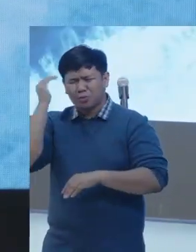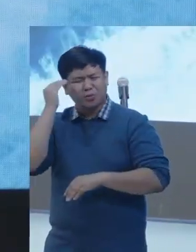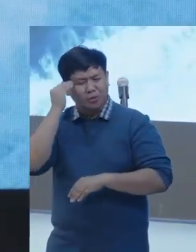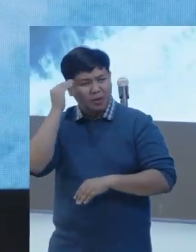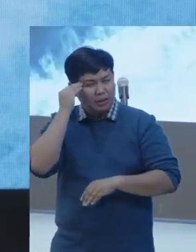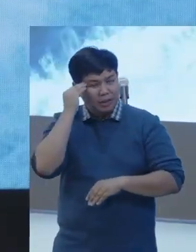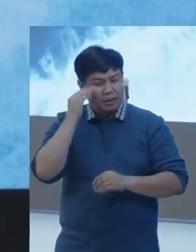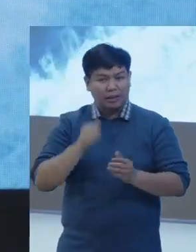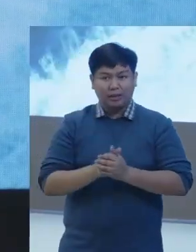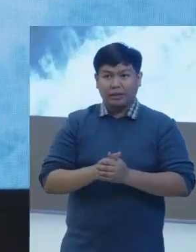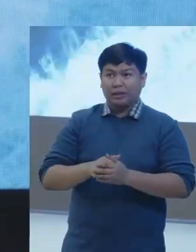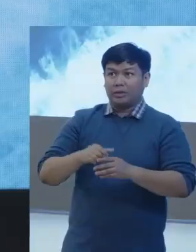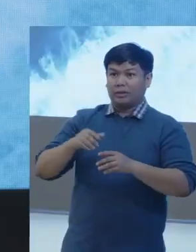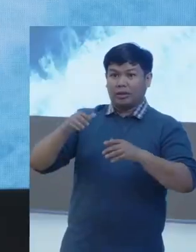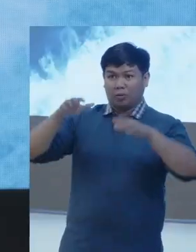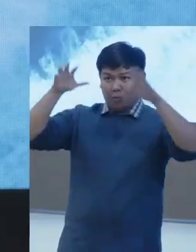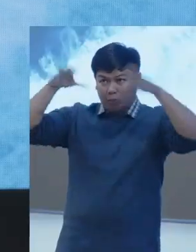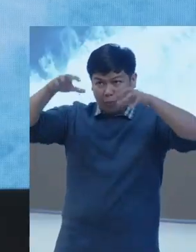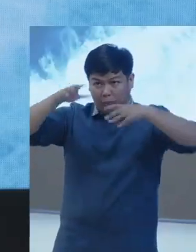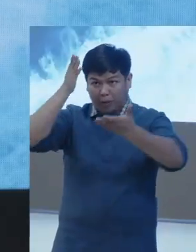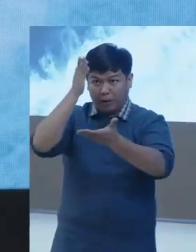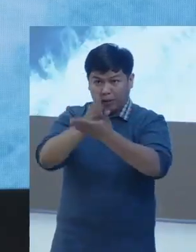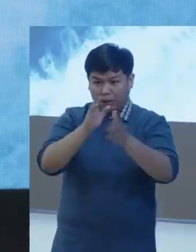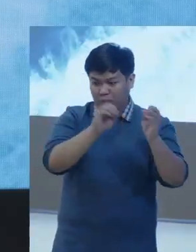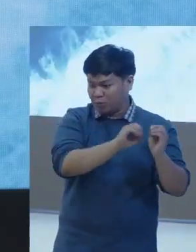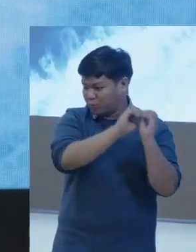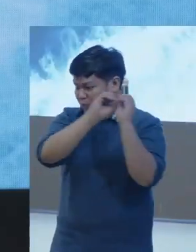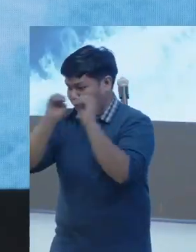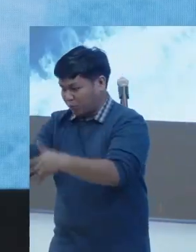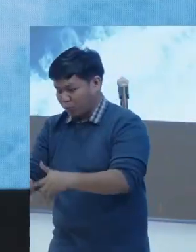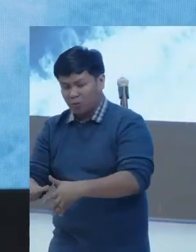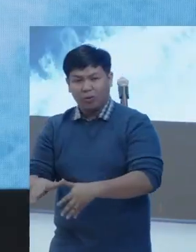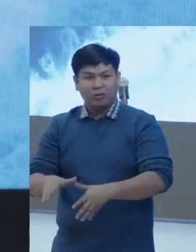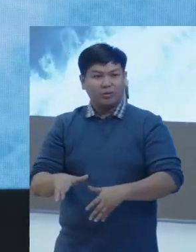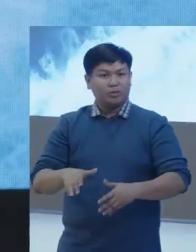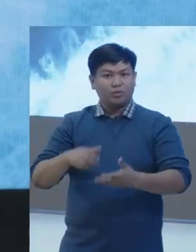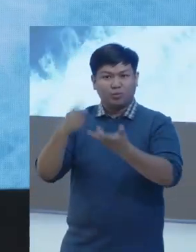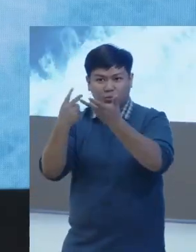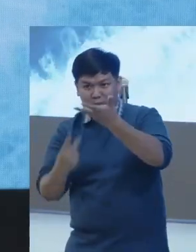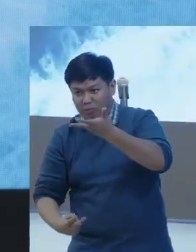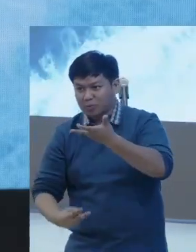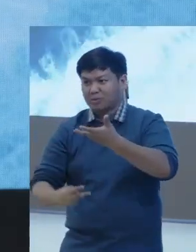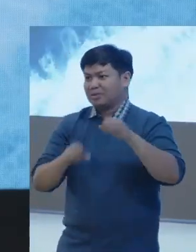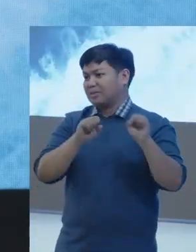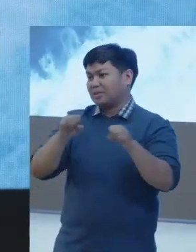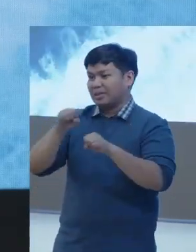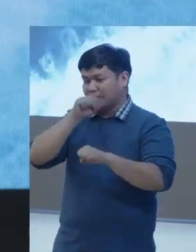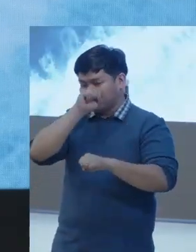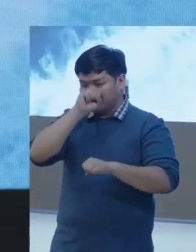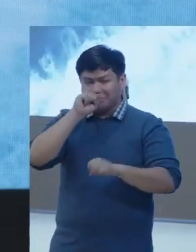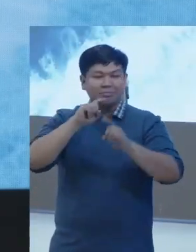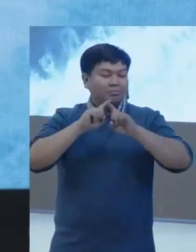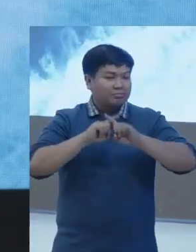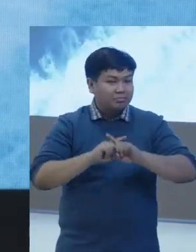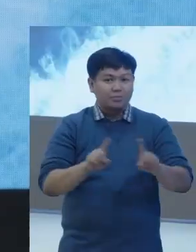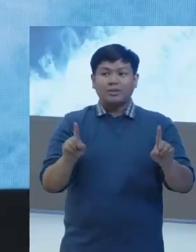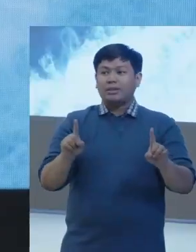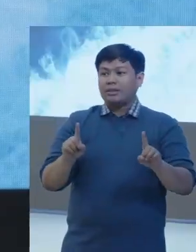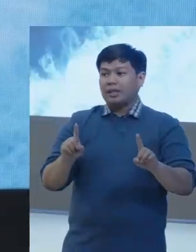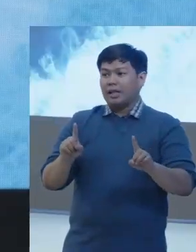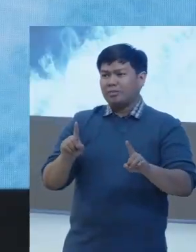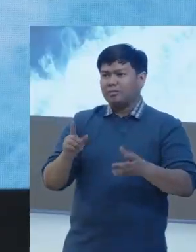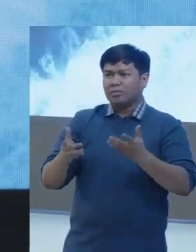lang yung biglang tumigil ang bagyo nung siya ay hinihagis at pinukol sa dagat. O